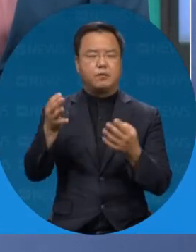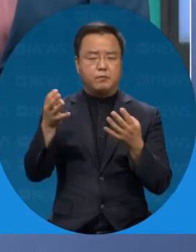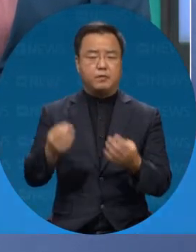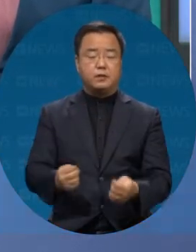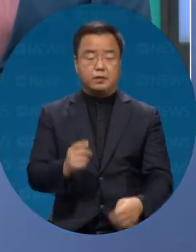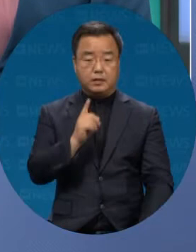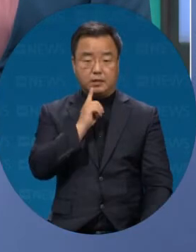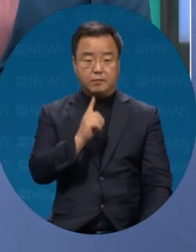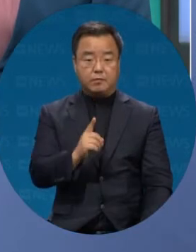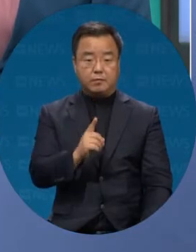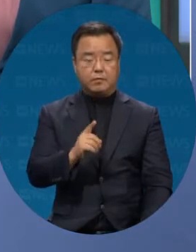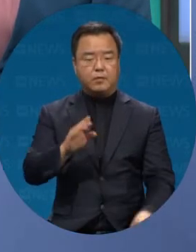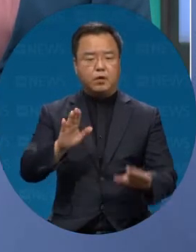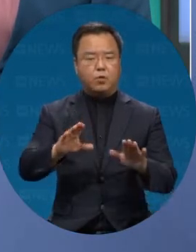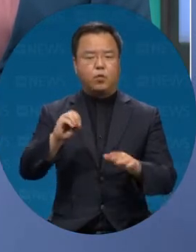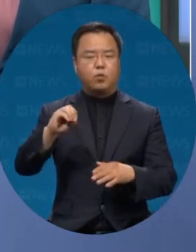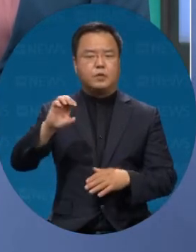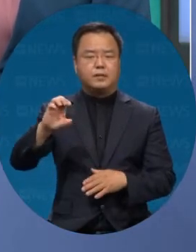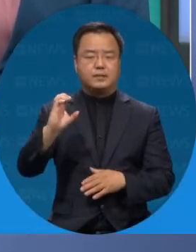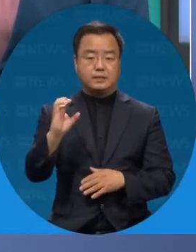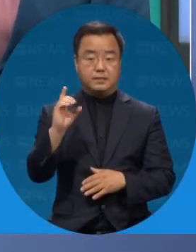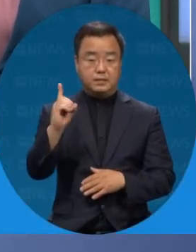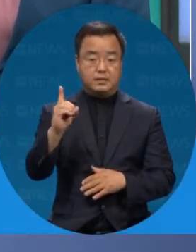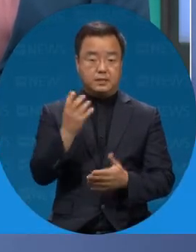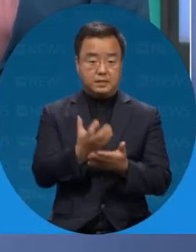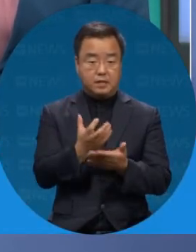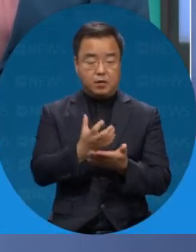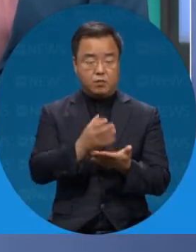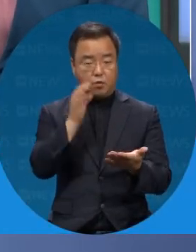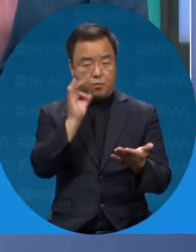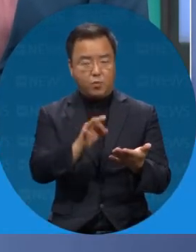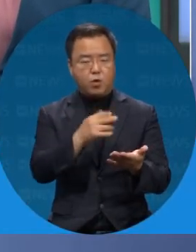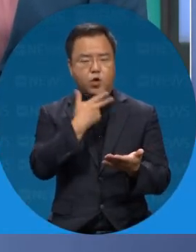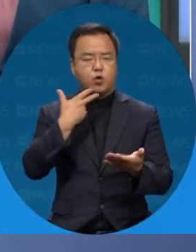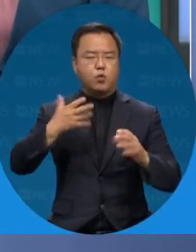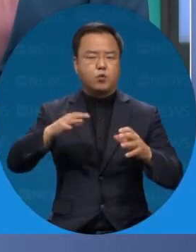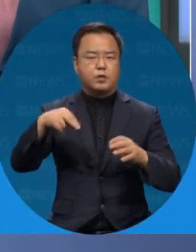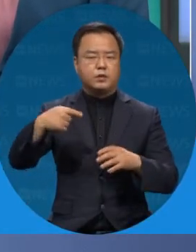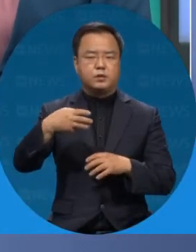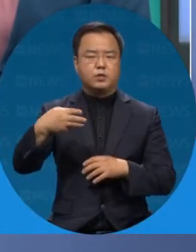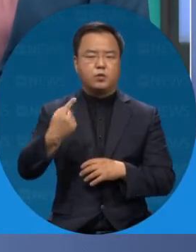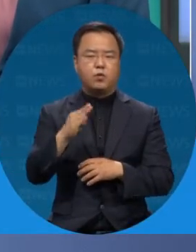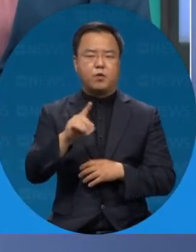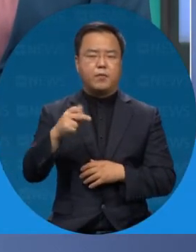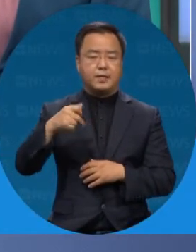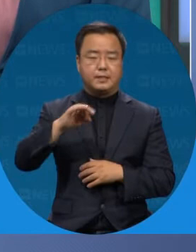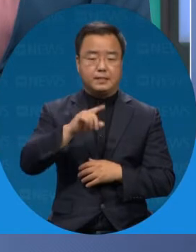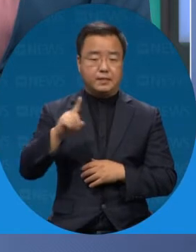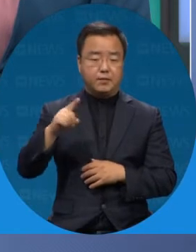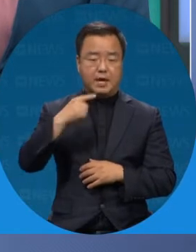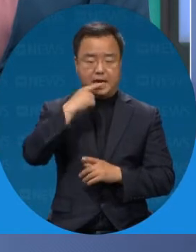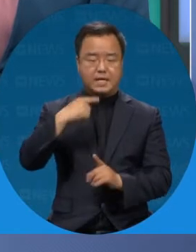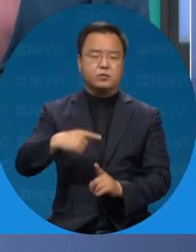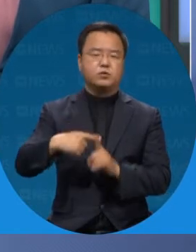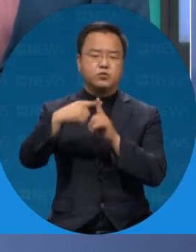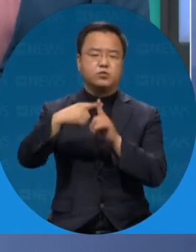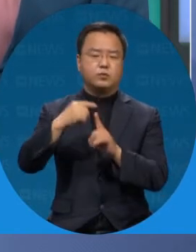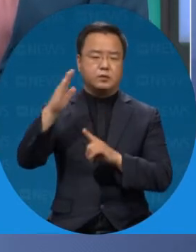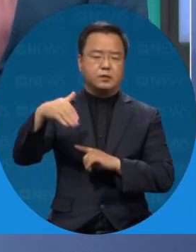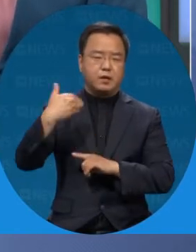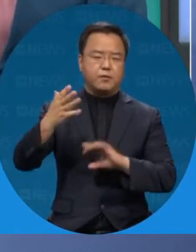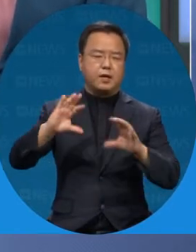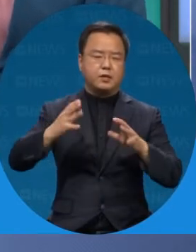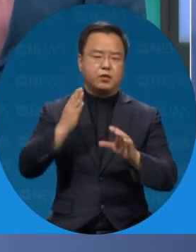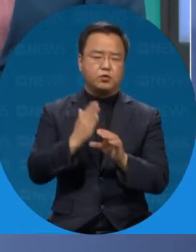했는데요. 실제 OECD가 발표한 자료에서도 영국은 슬로바키아와 이 스위스에 이어서 세계에서 세 번째로